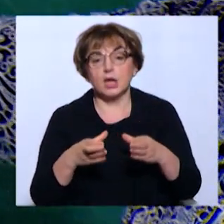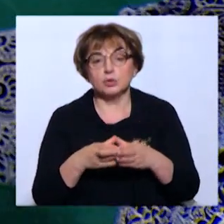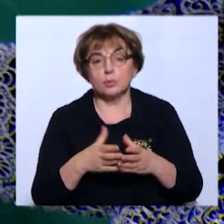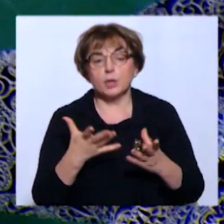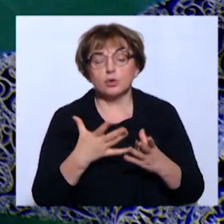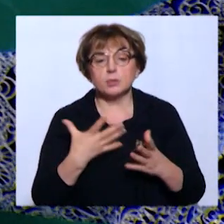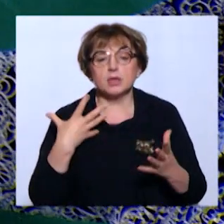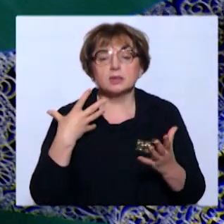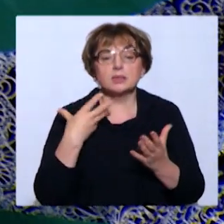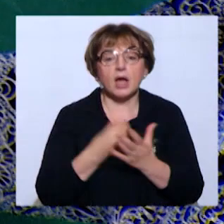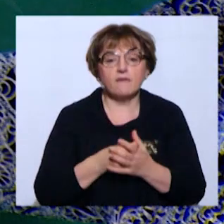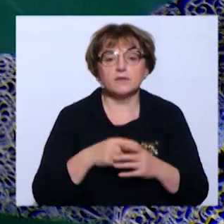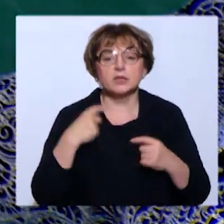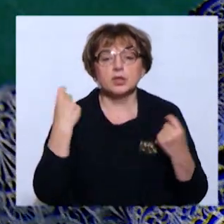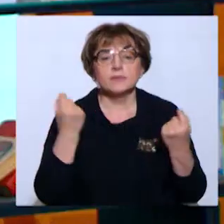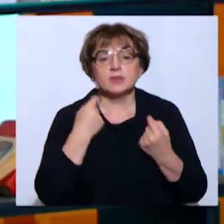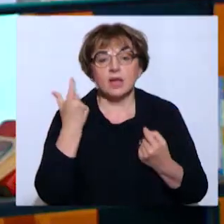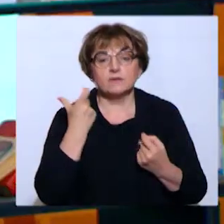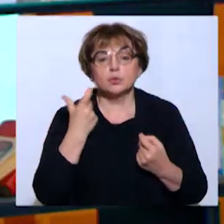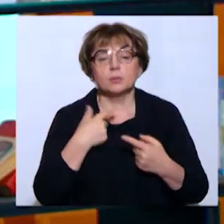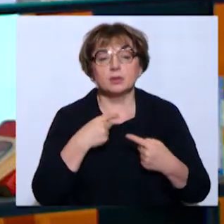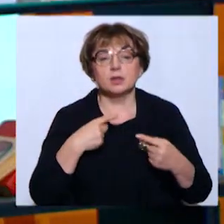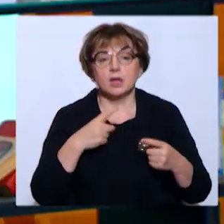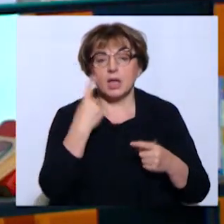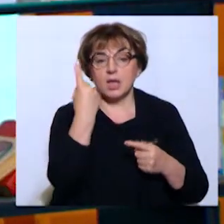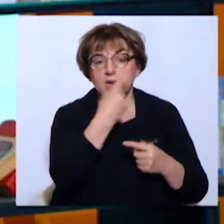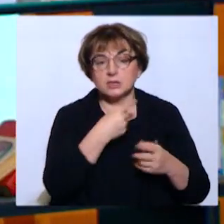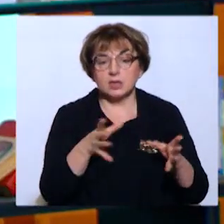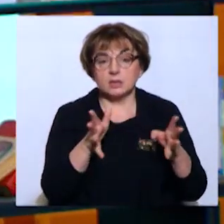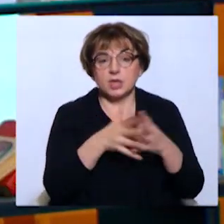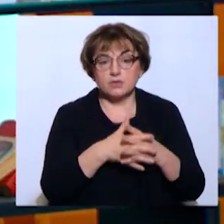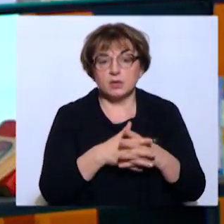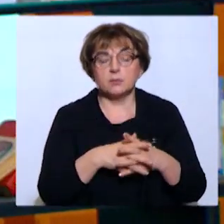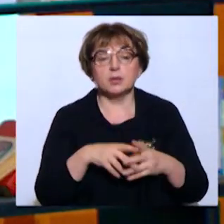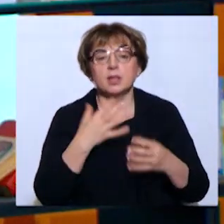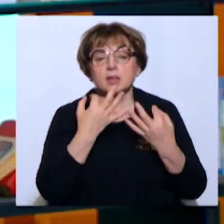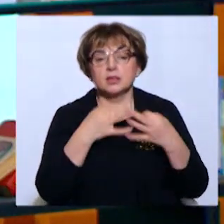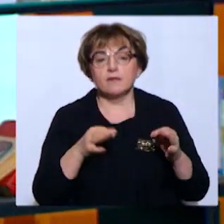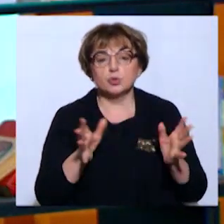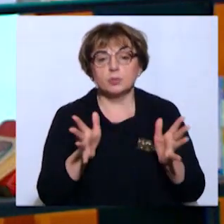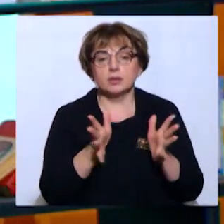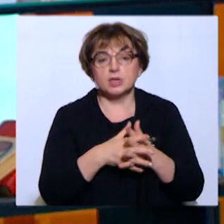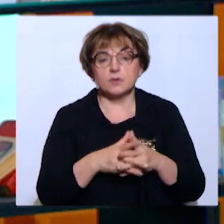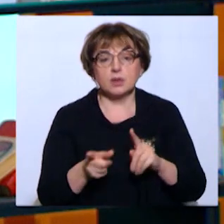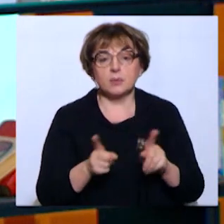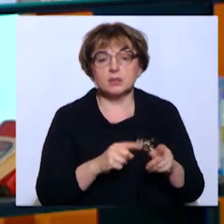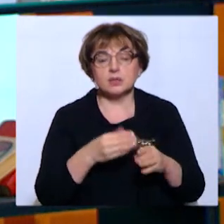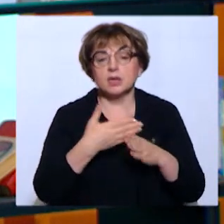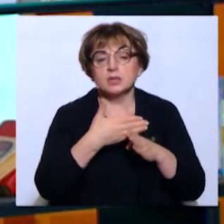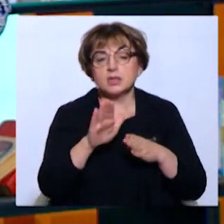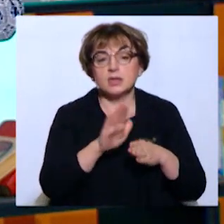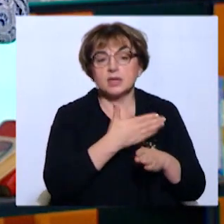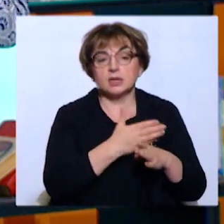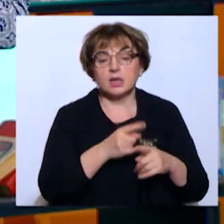რომლებიც თავისუფლად ეჯვარებიან ერთმანეთს, თან არიან ერთი სახეობის ინდივიდები, თავისუფლად ეჯვარებიან ერთმანეთს და გამოცალკავებული